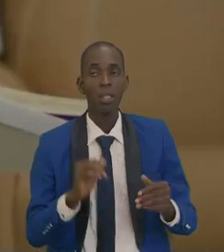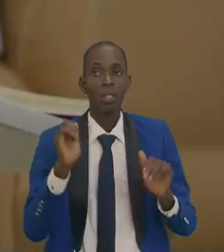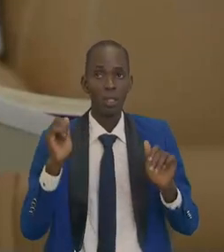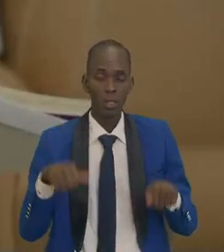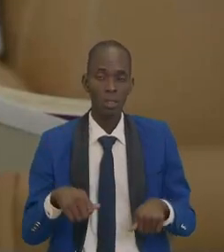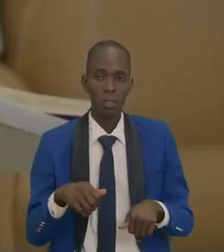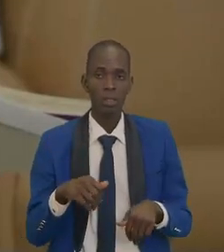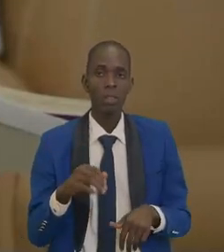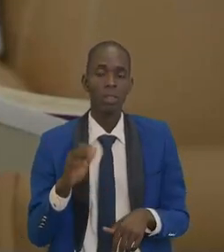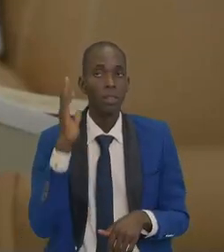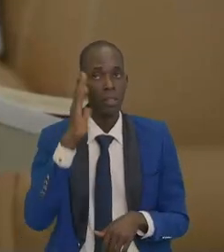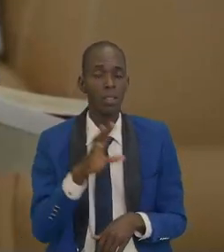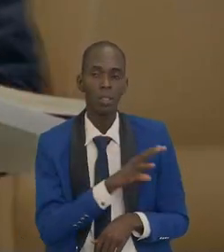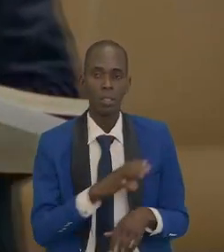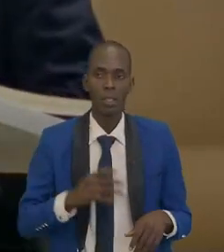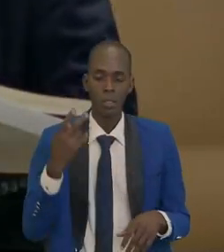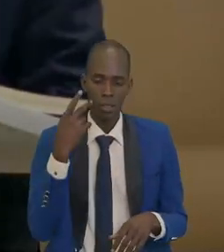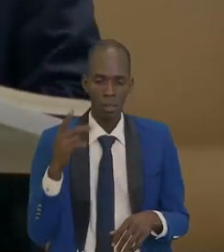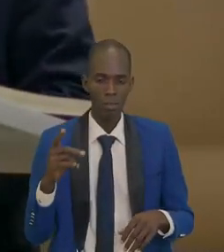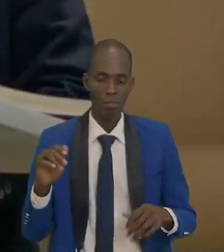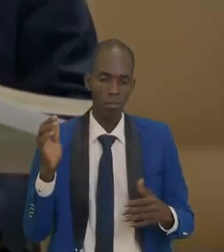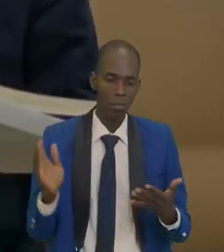Trouvera-t-il des artistes dans l'église? Bien sûr.